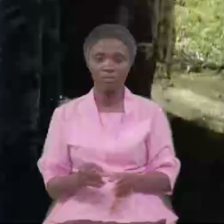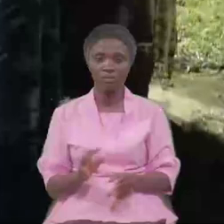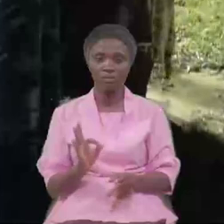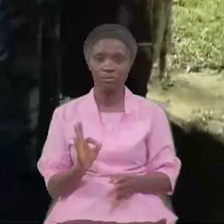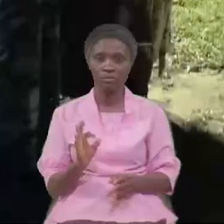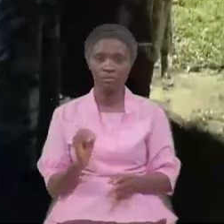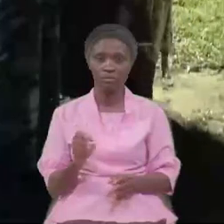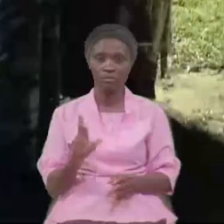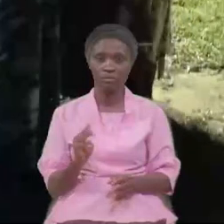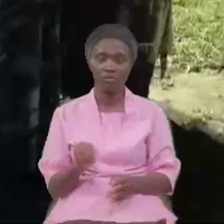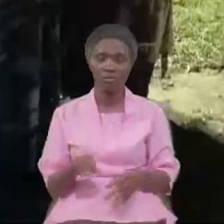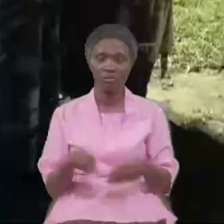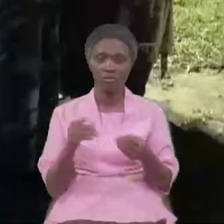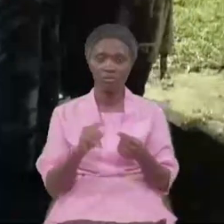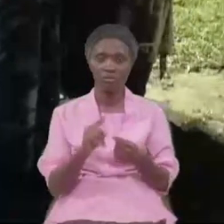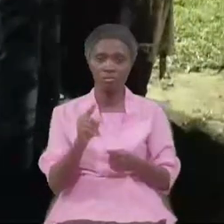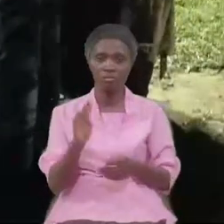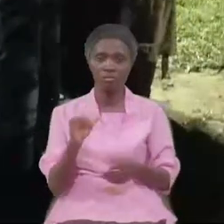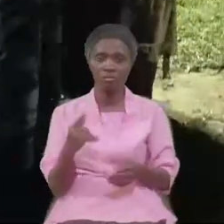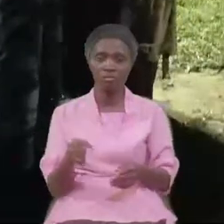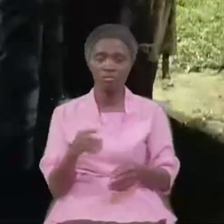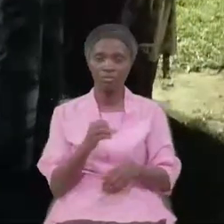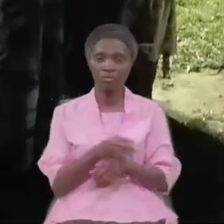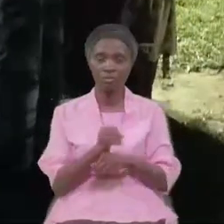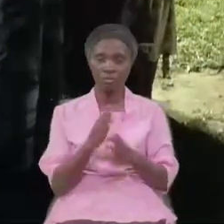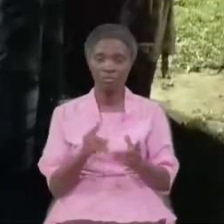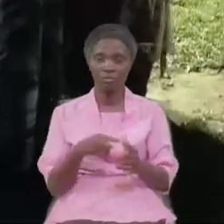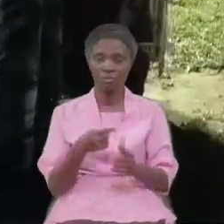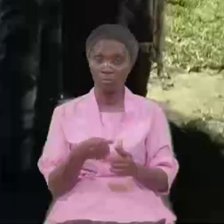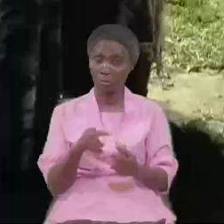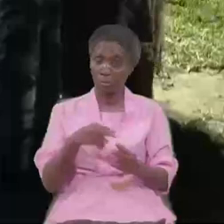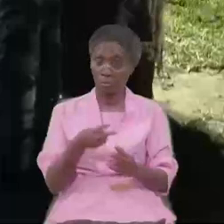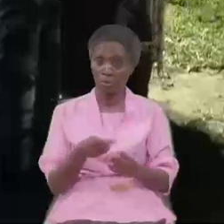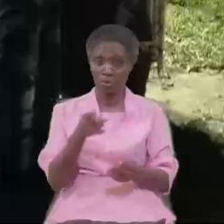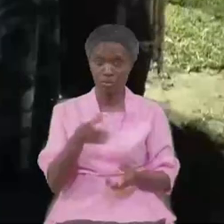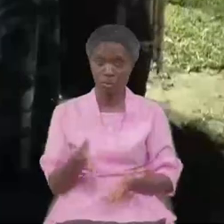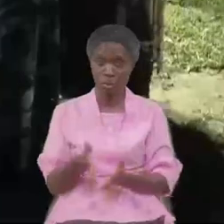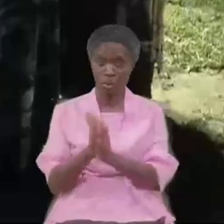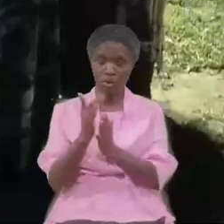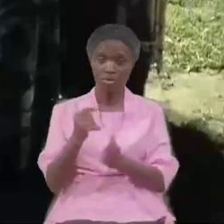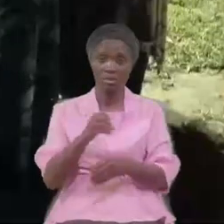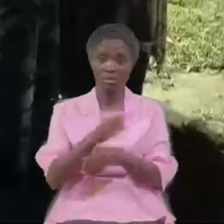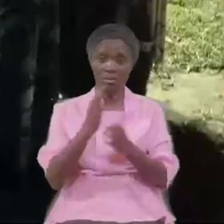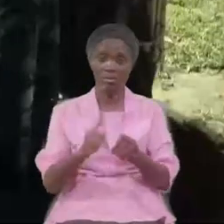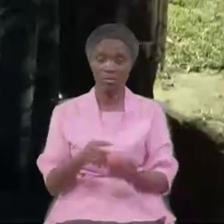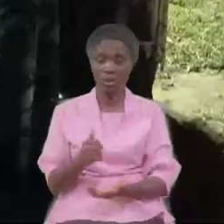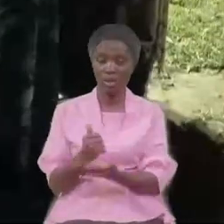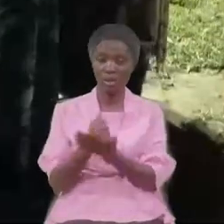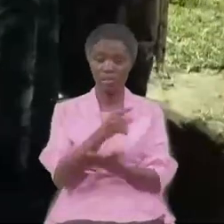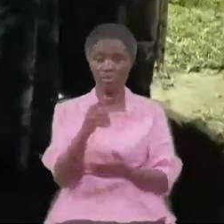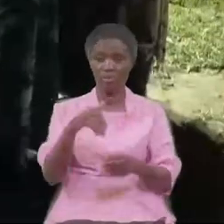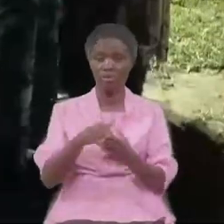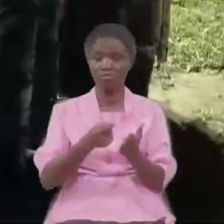Remplissez le formulaire qu'on vous donne et puis